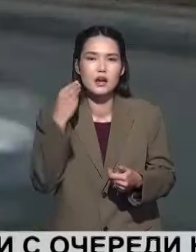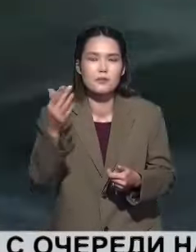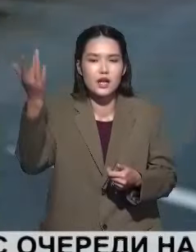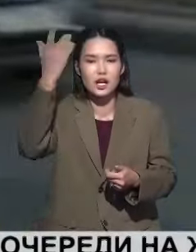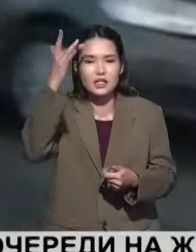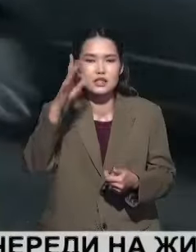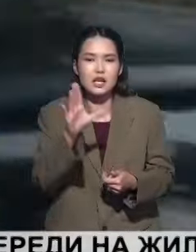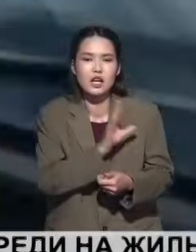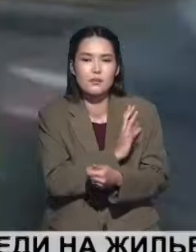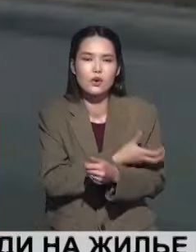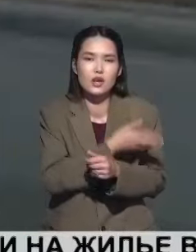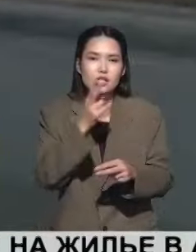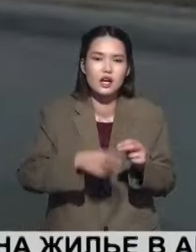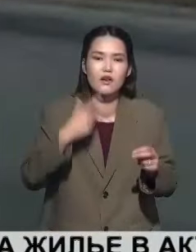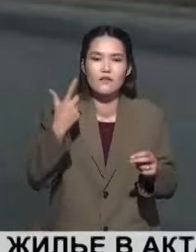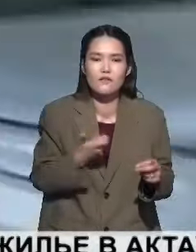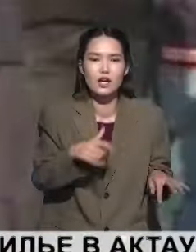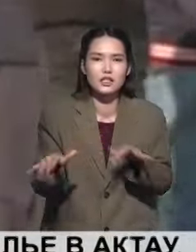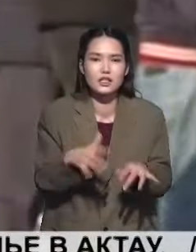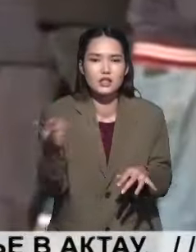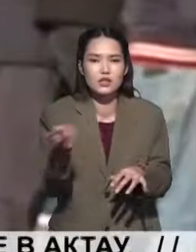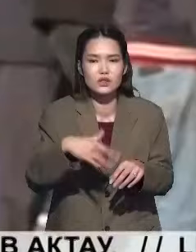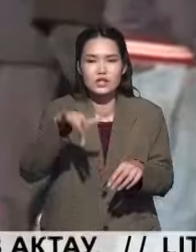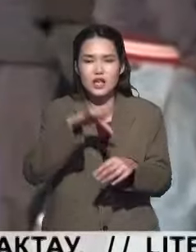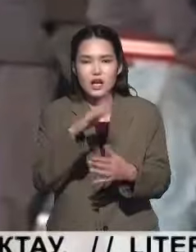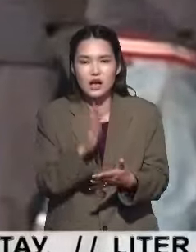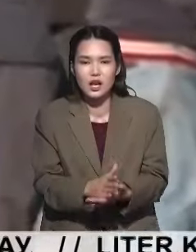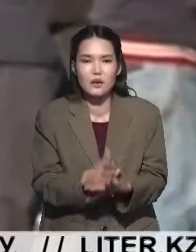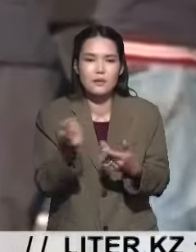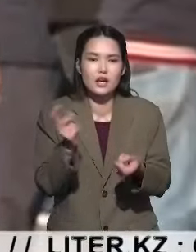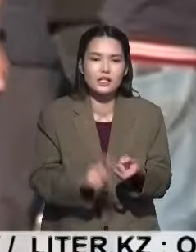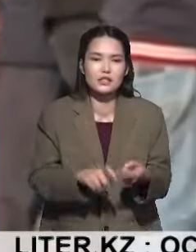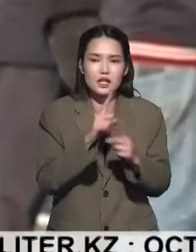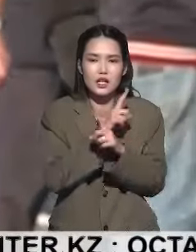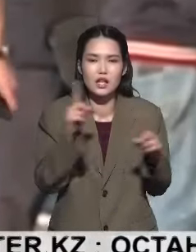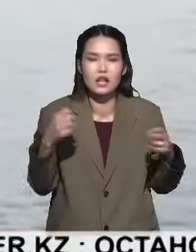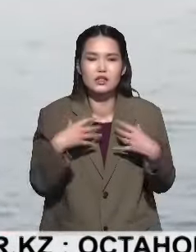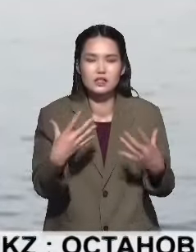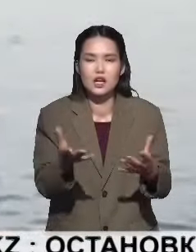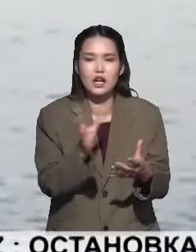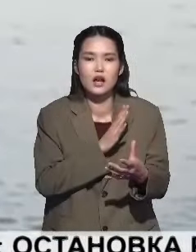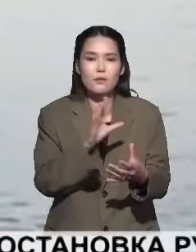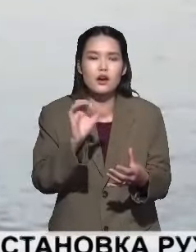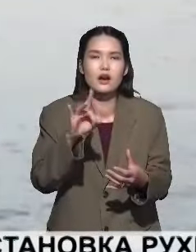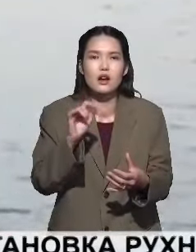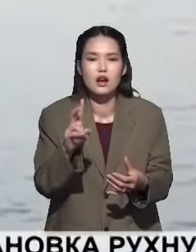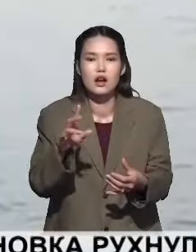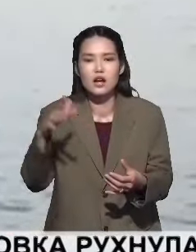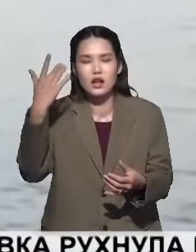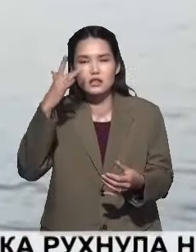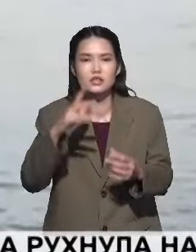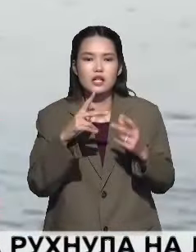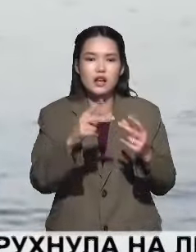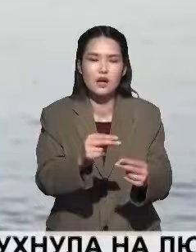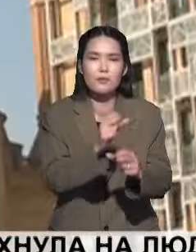приложит усилия к окончанию военных действий в их стране. Слово о Трампе в одном из своих предвыборных мероприятий, выступая перед арабо-американской общиной, пообещал